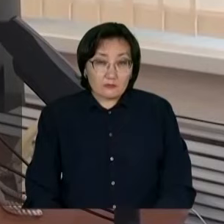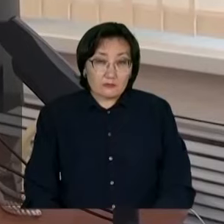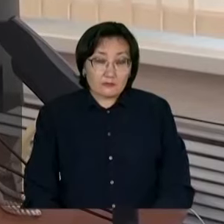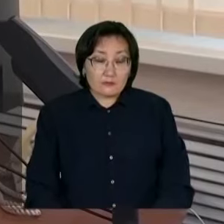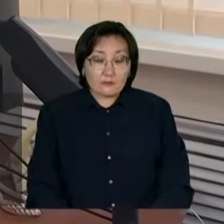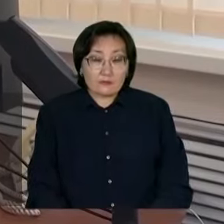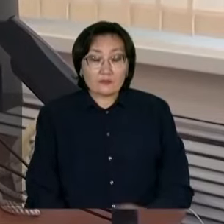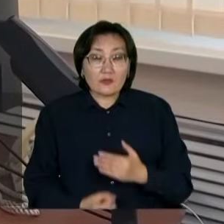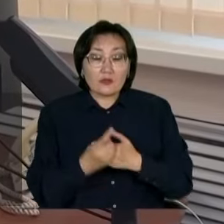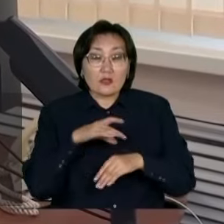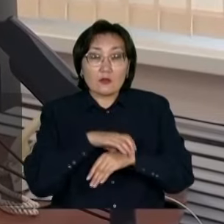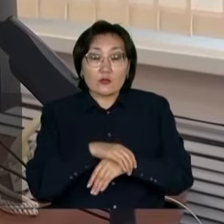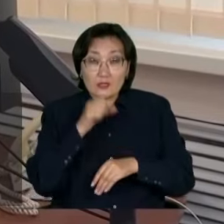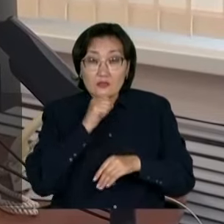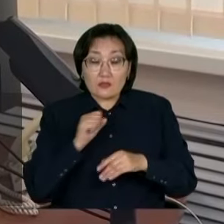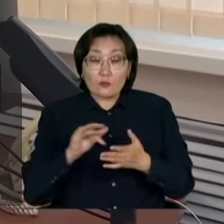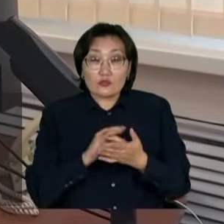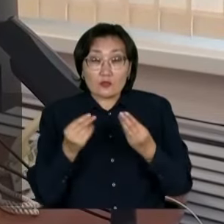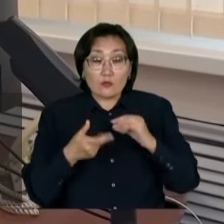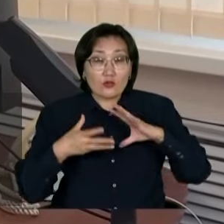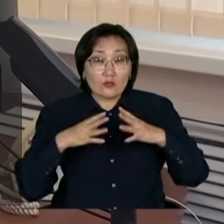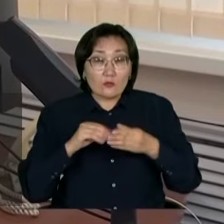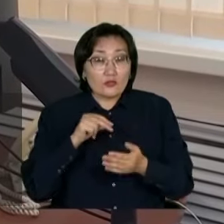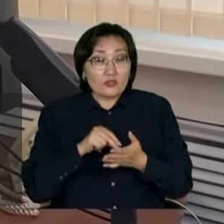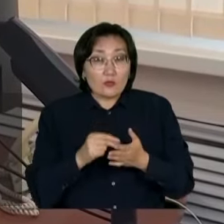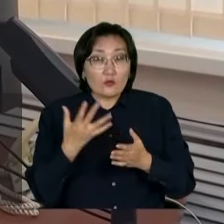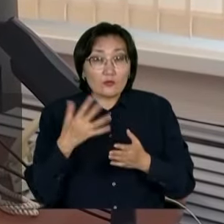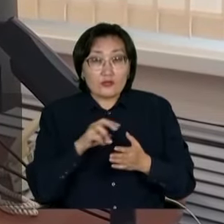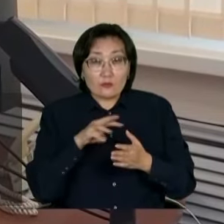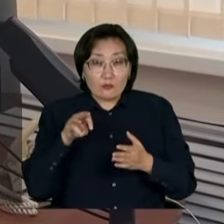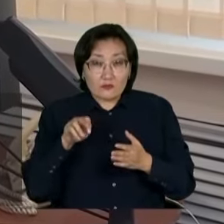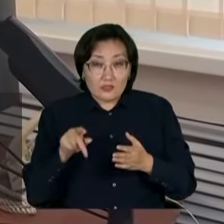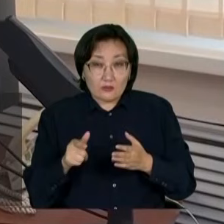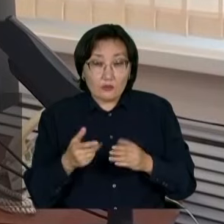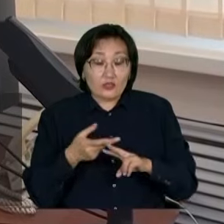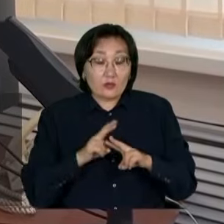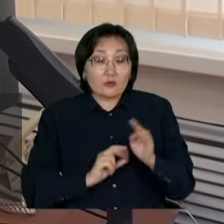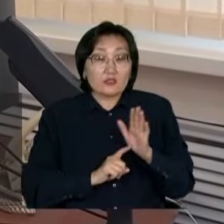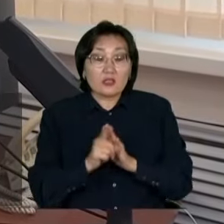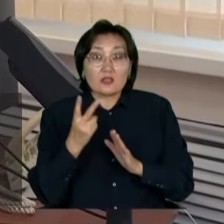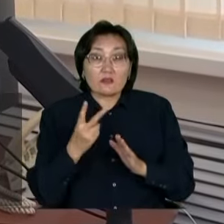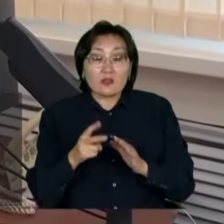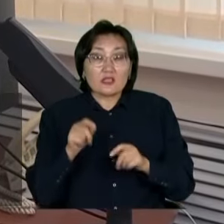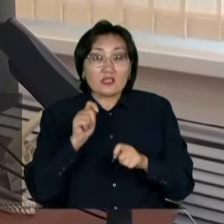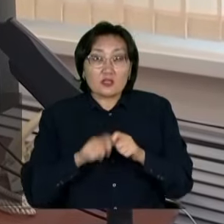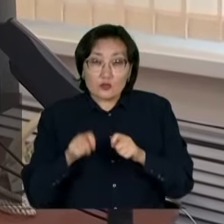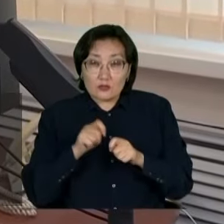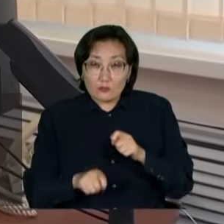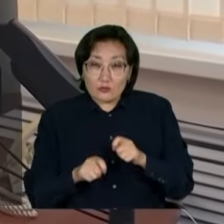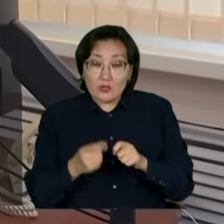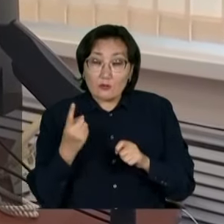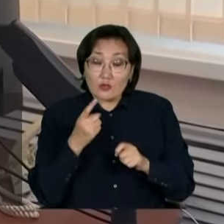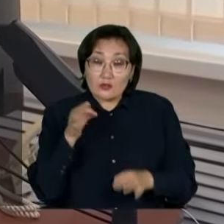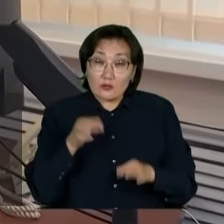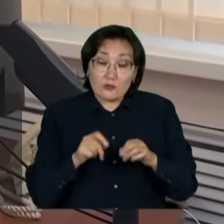ответственность. Выявлены факты хищения бюджетных средств на общую сумму более 50 миллионов тенге, по которым начато 2 досудебных расследования. По одному из